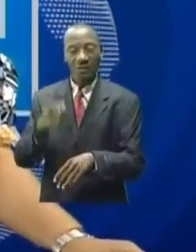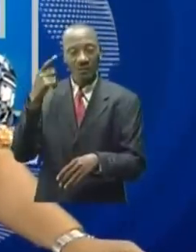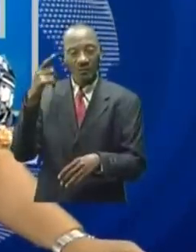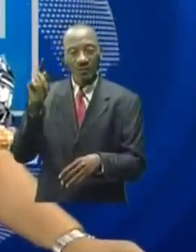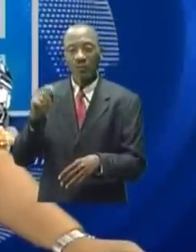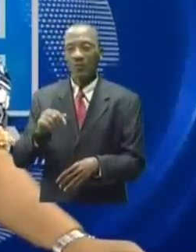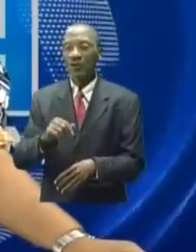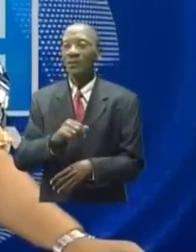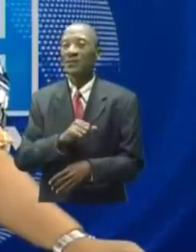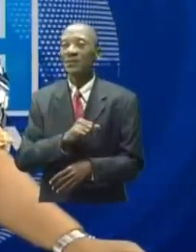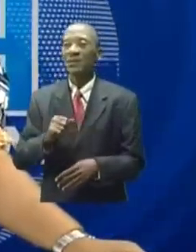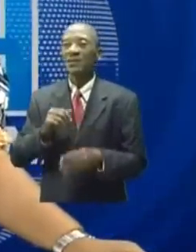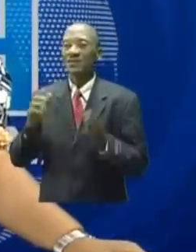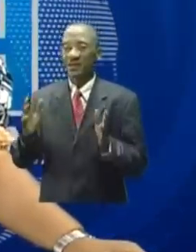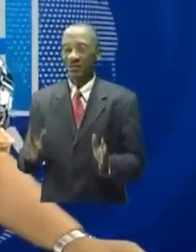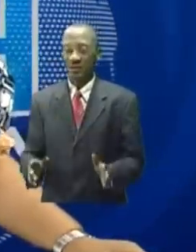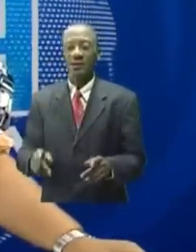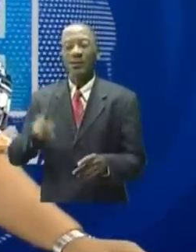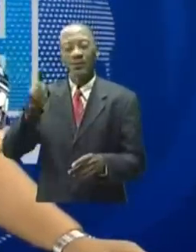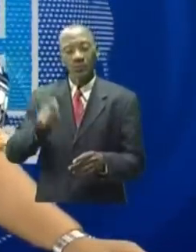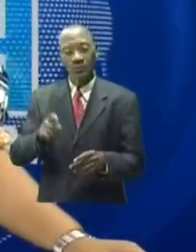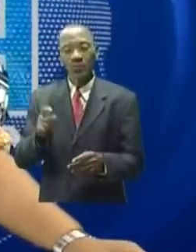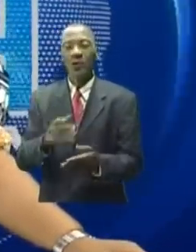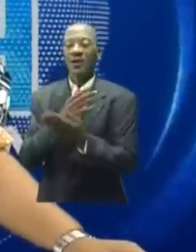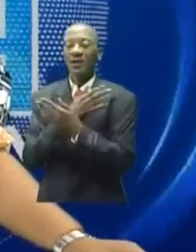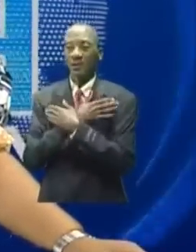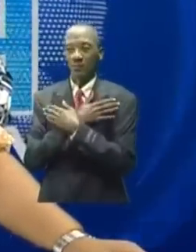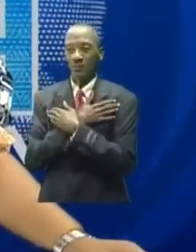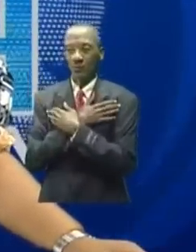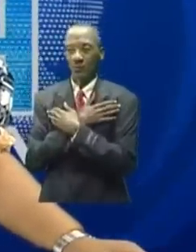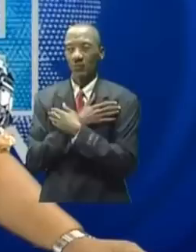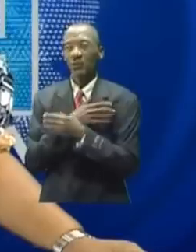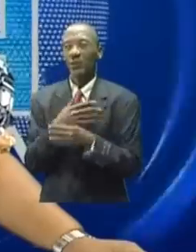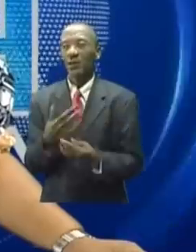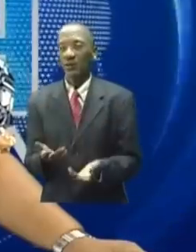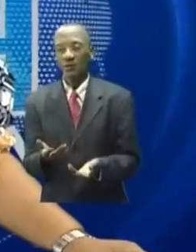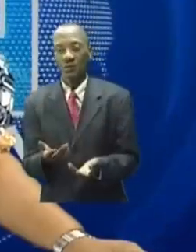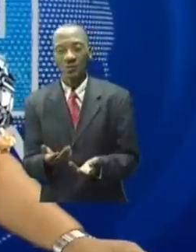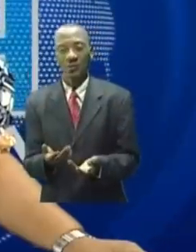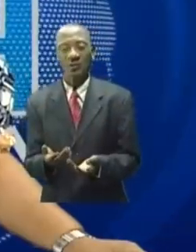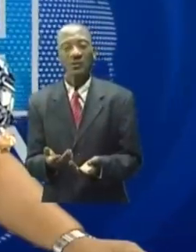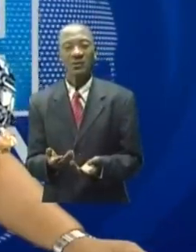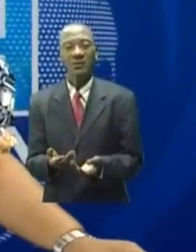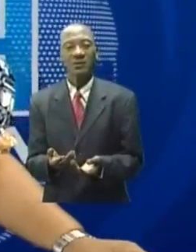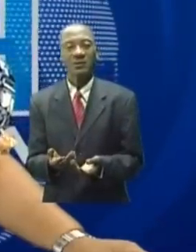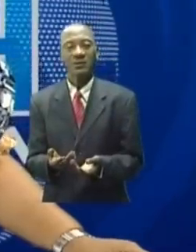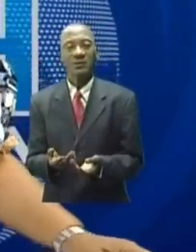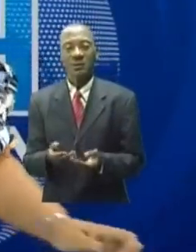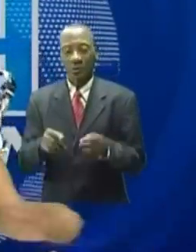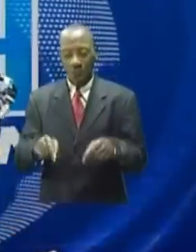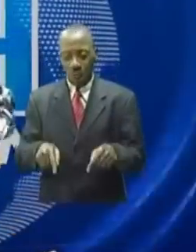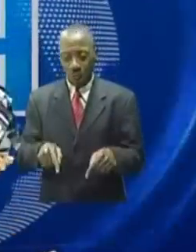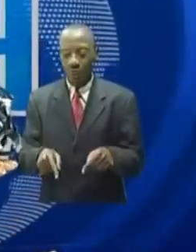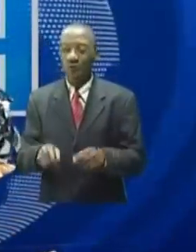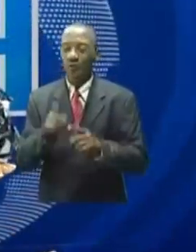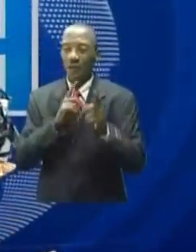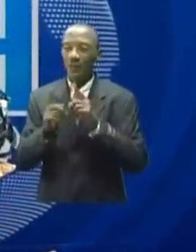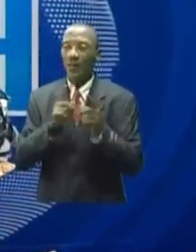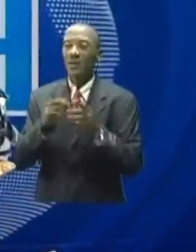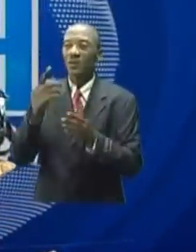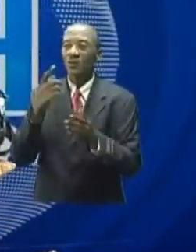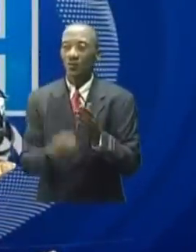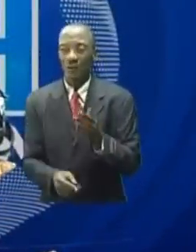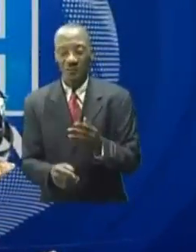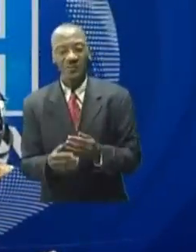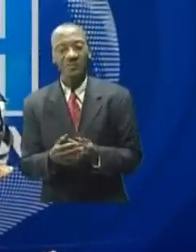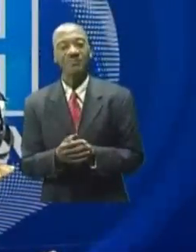à l'adoption de la loi d'habilitation du gouvernement et ce, selon le règlement intérieur de l'Assemblée nationale, en son article